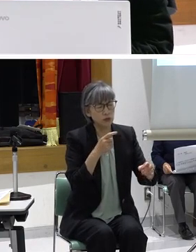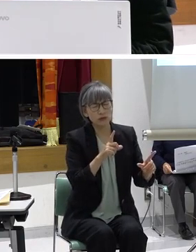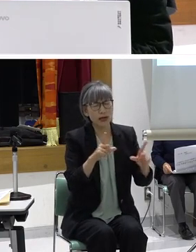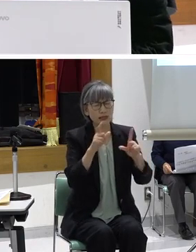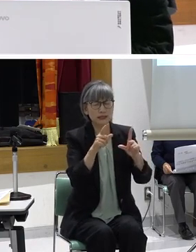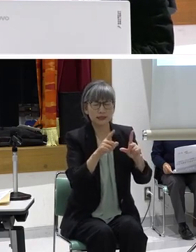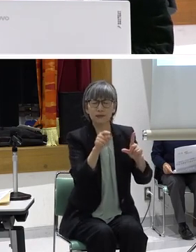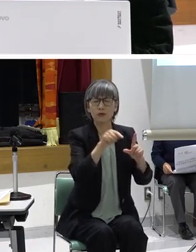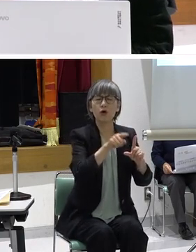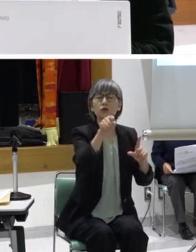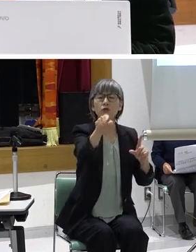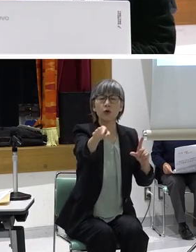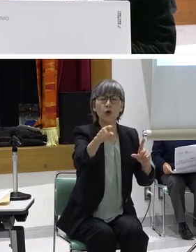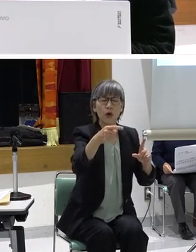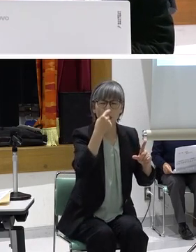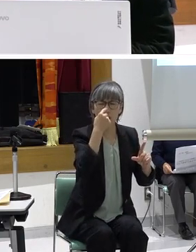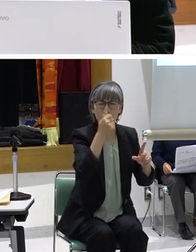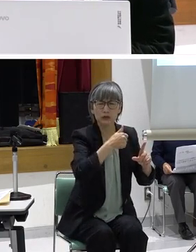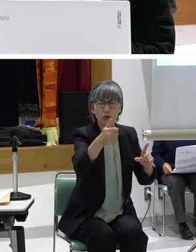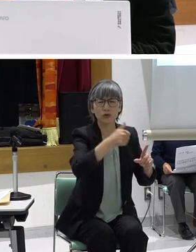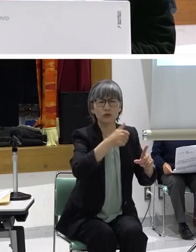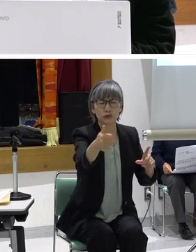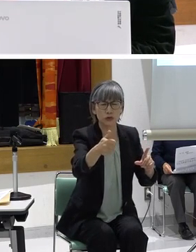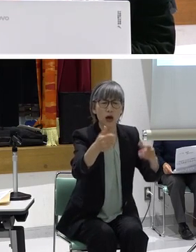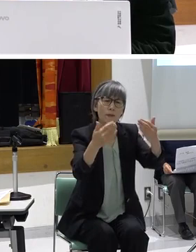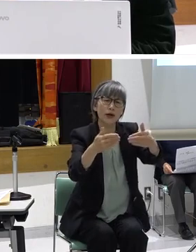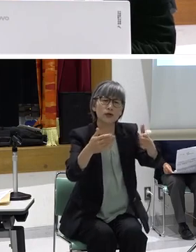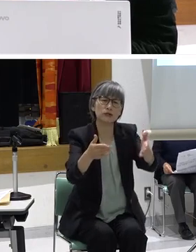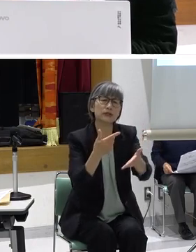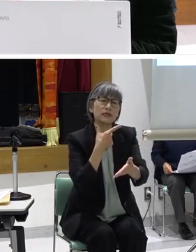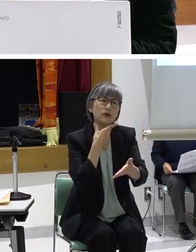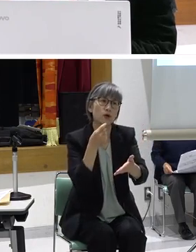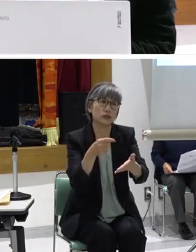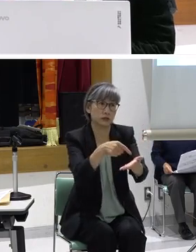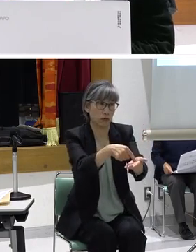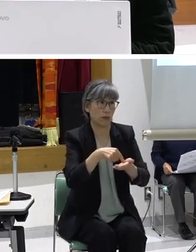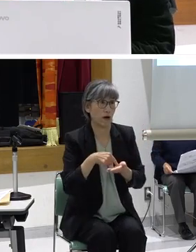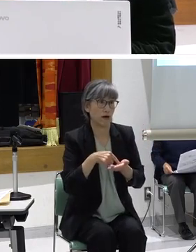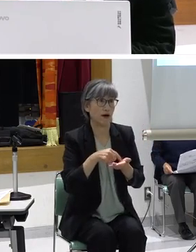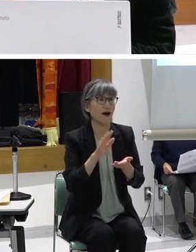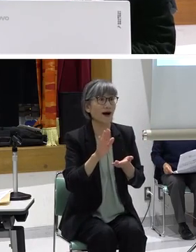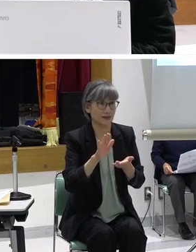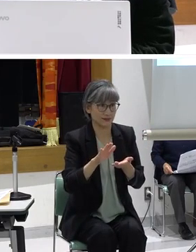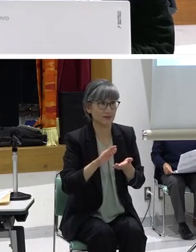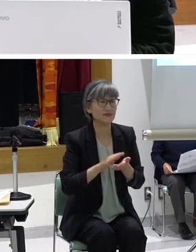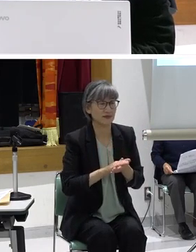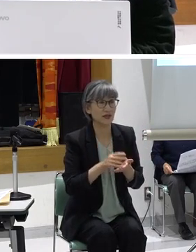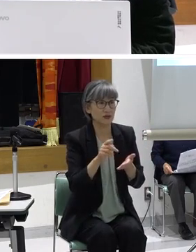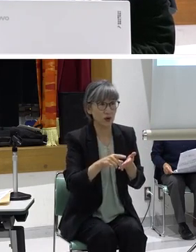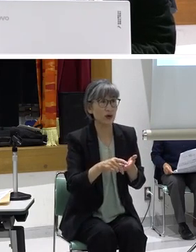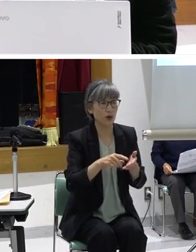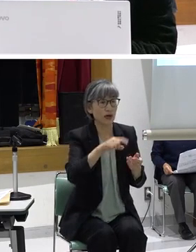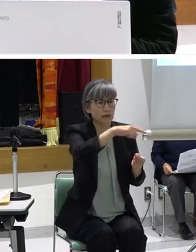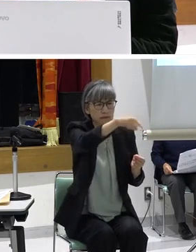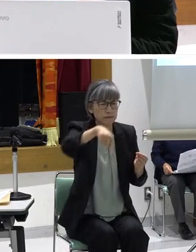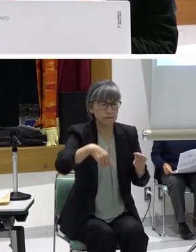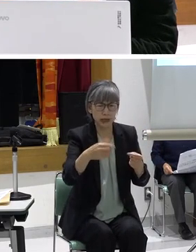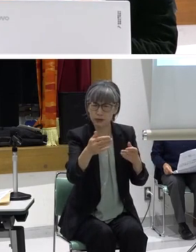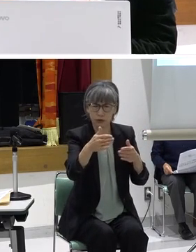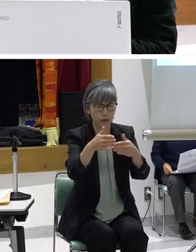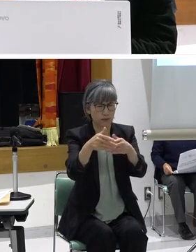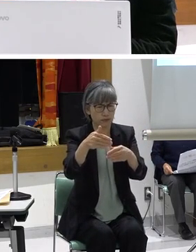えたところでもここはどうしてもやっぱりバリアフリー大事だということで、ちょっとこう、伸ばしたりですね、あるい